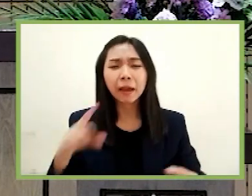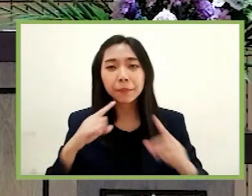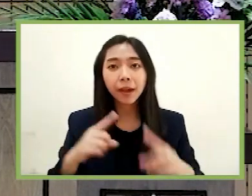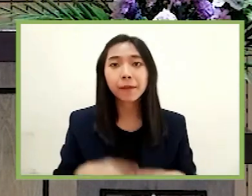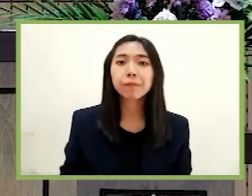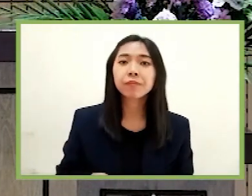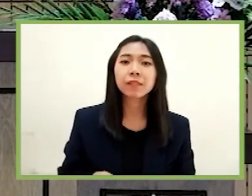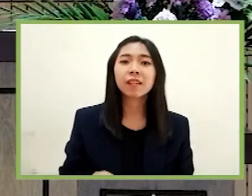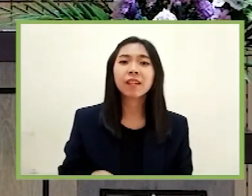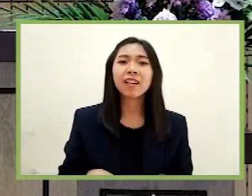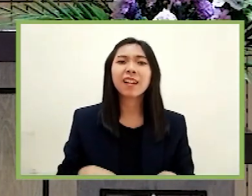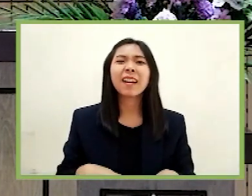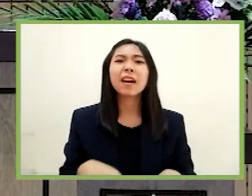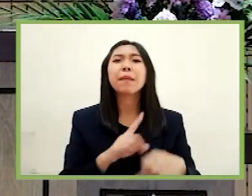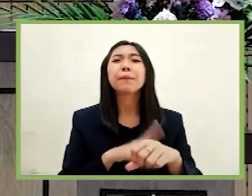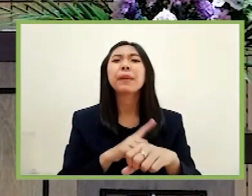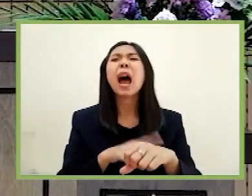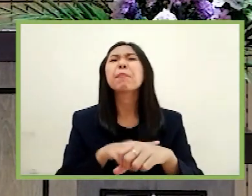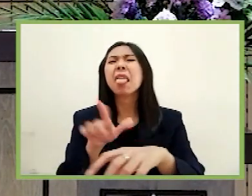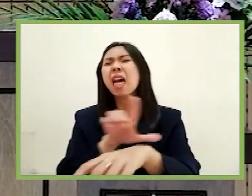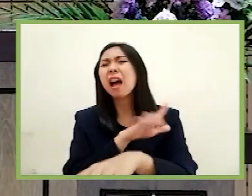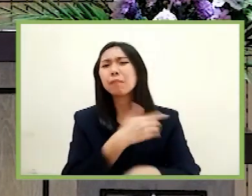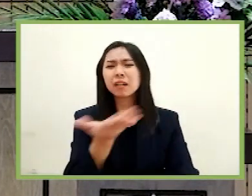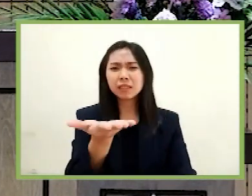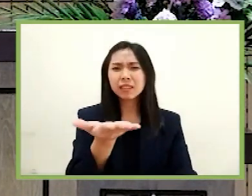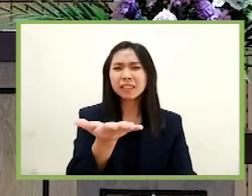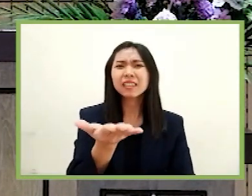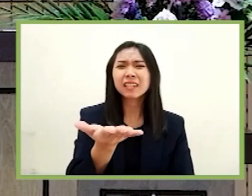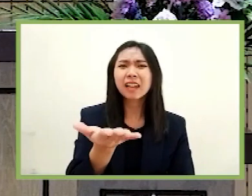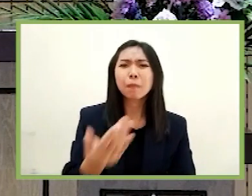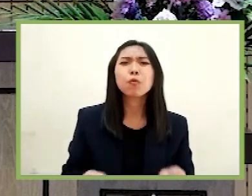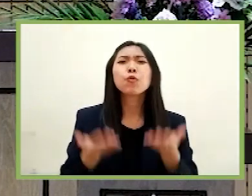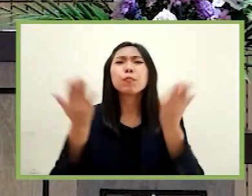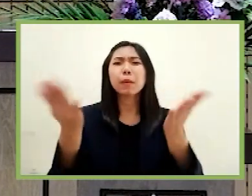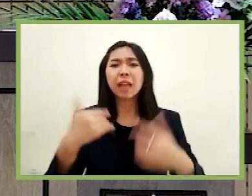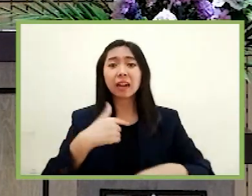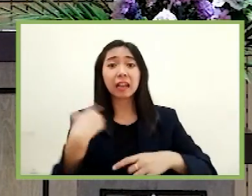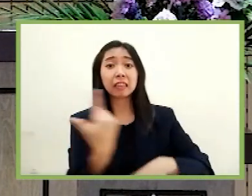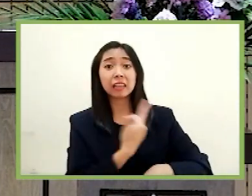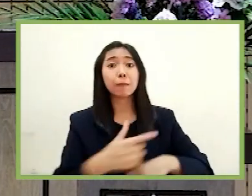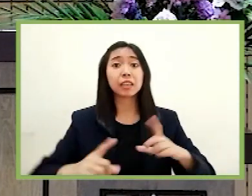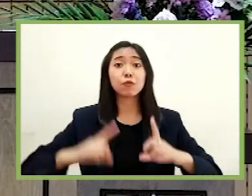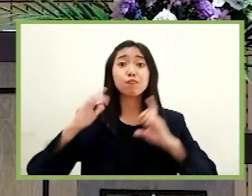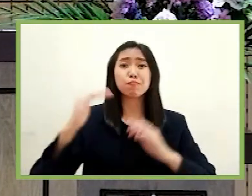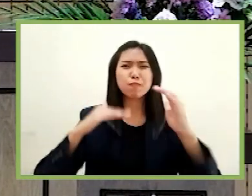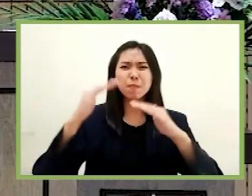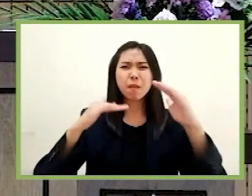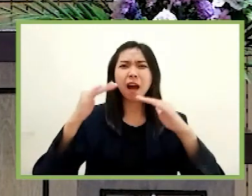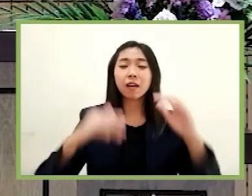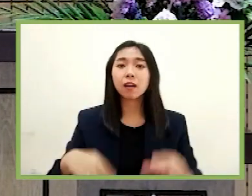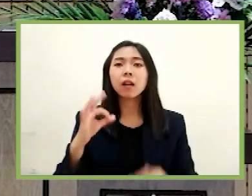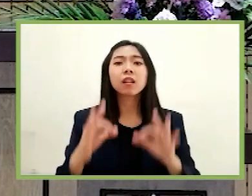Berapa lama lagi engkau membiarkan kami hidup dalam kebimbangan jika engkau